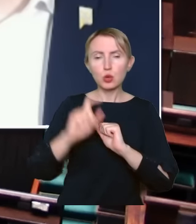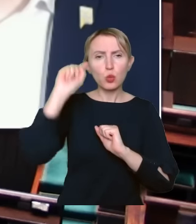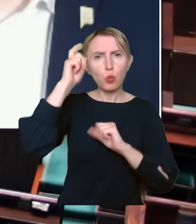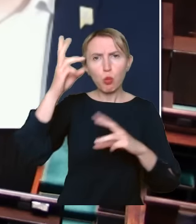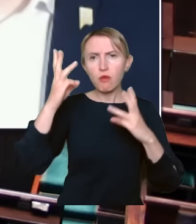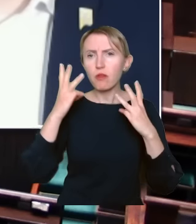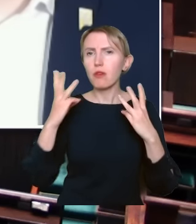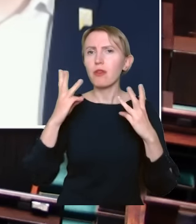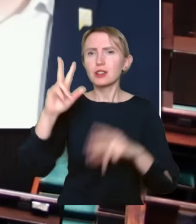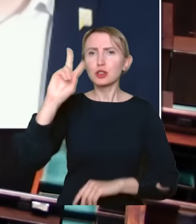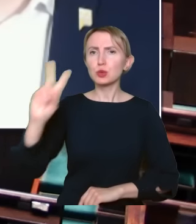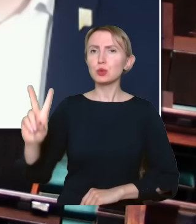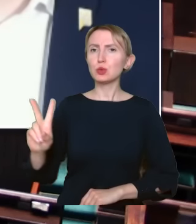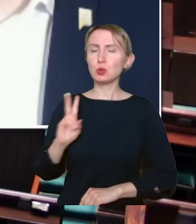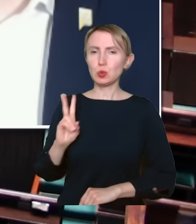jedną z kluczowych instytucji